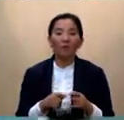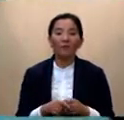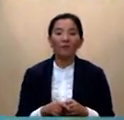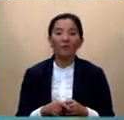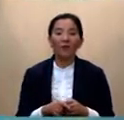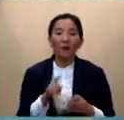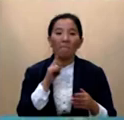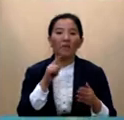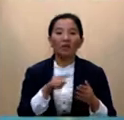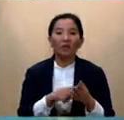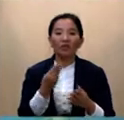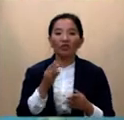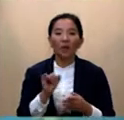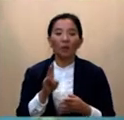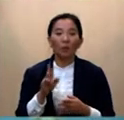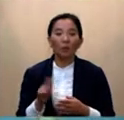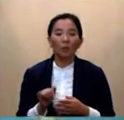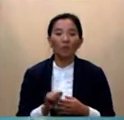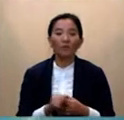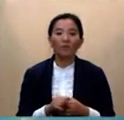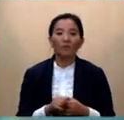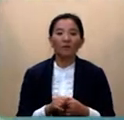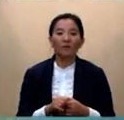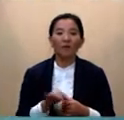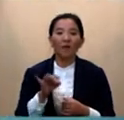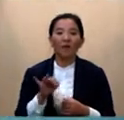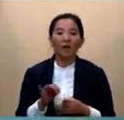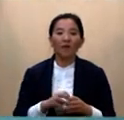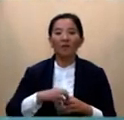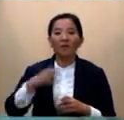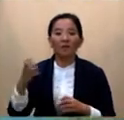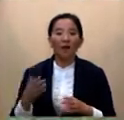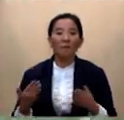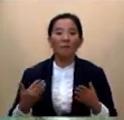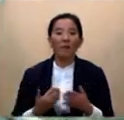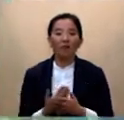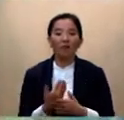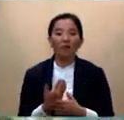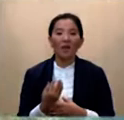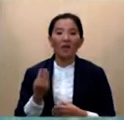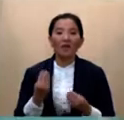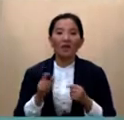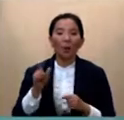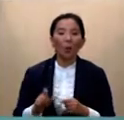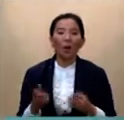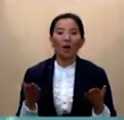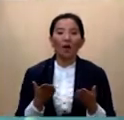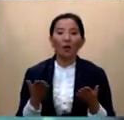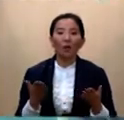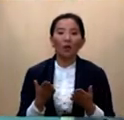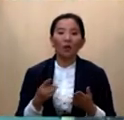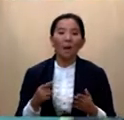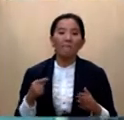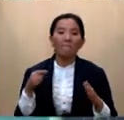попадает штангу и отлетает опять же игрока который бил